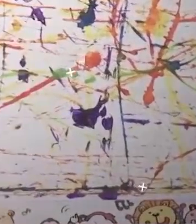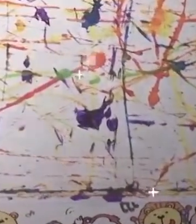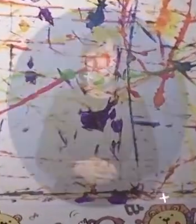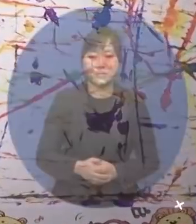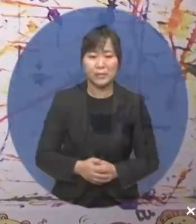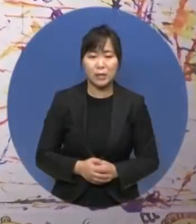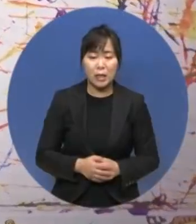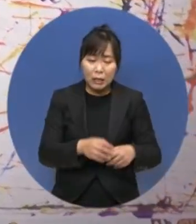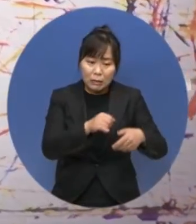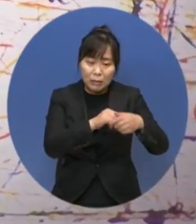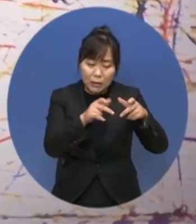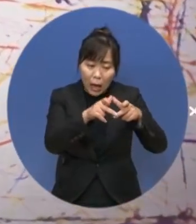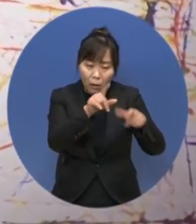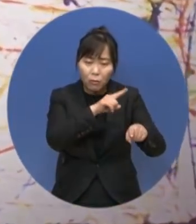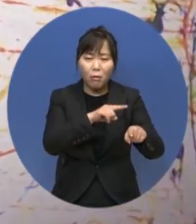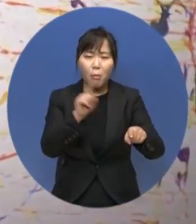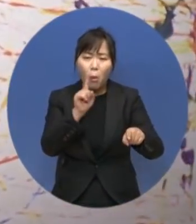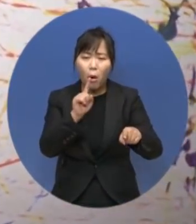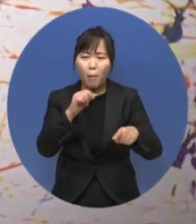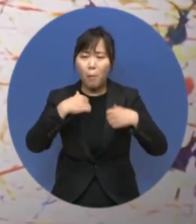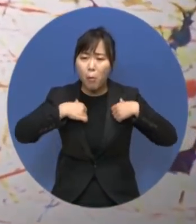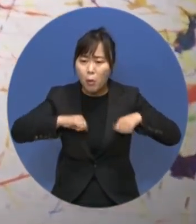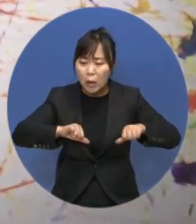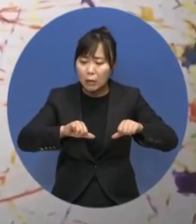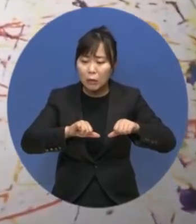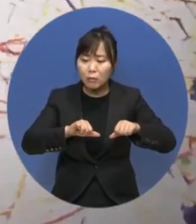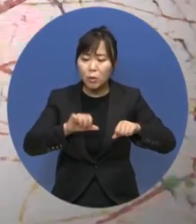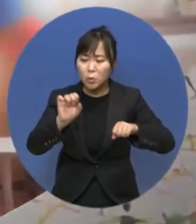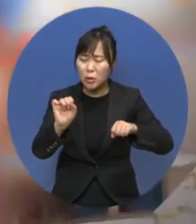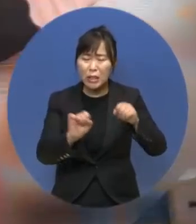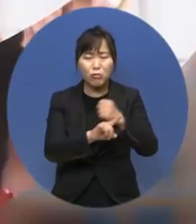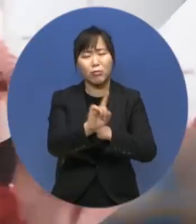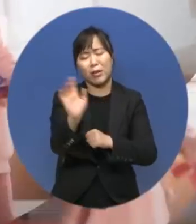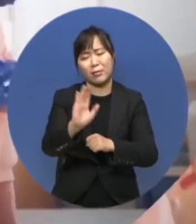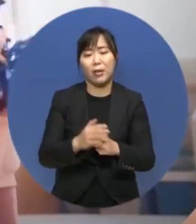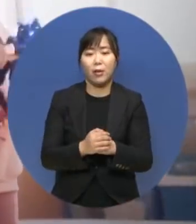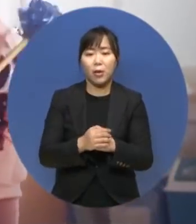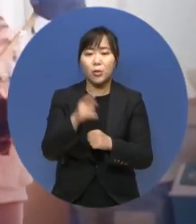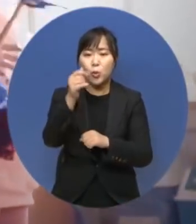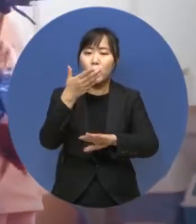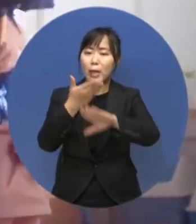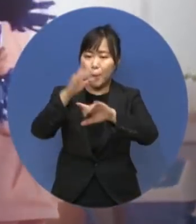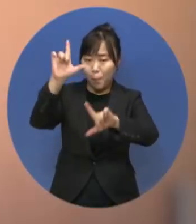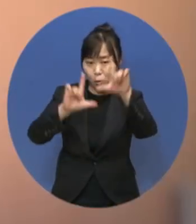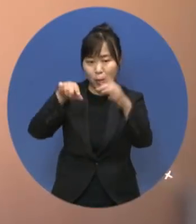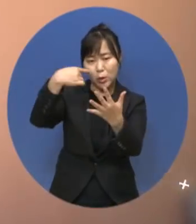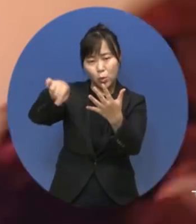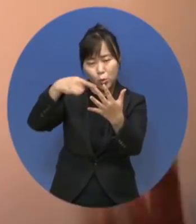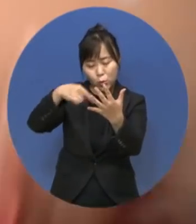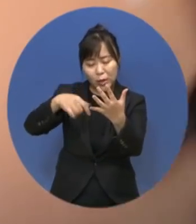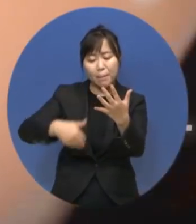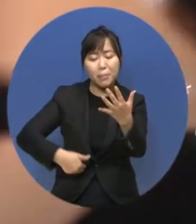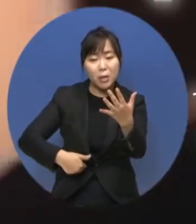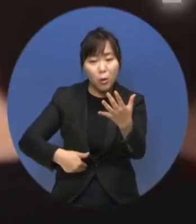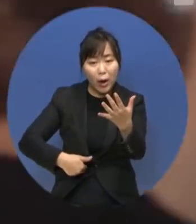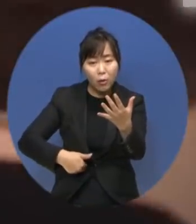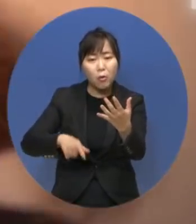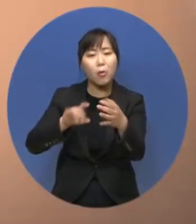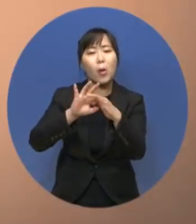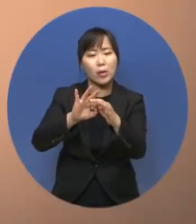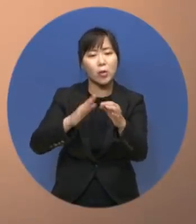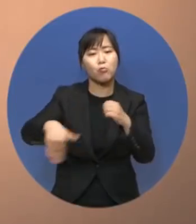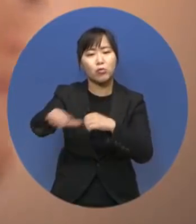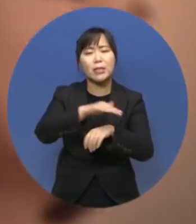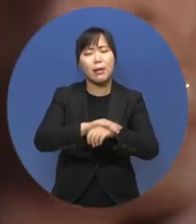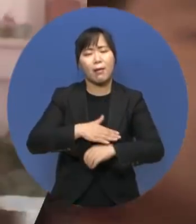장애는 무언가를 포기해야 하는 이유가 아니라 조금 다른 모습의 교육이 필요할 뿐이라는 사실을